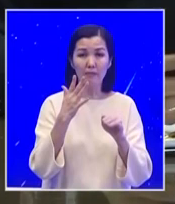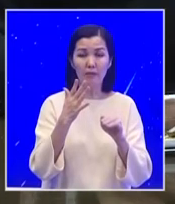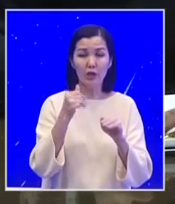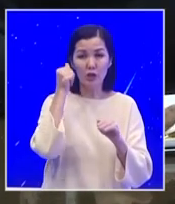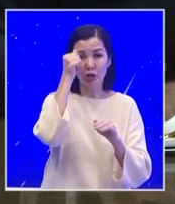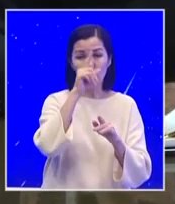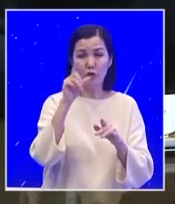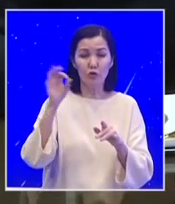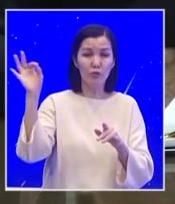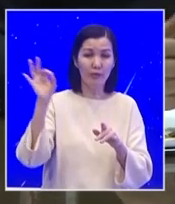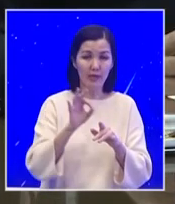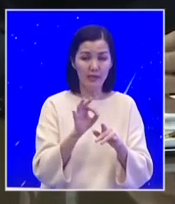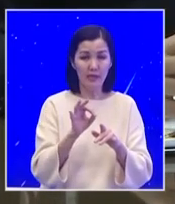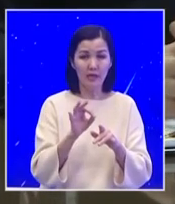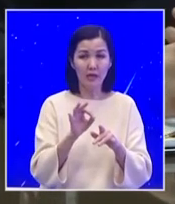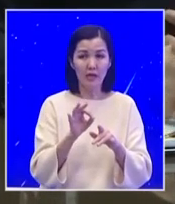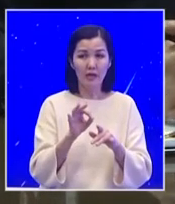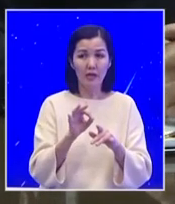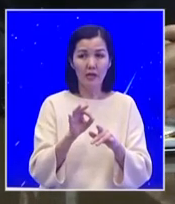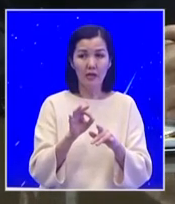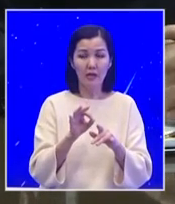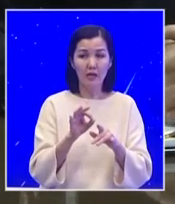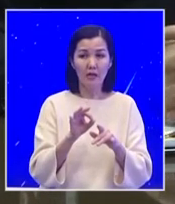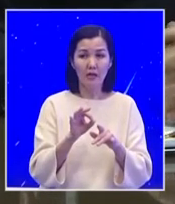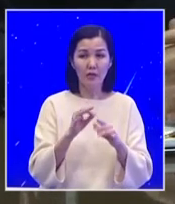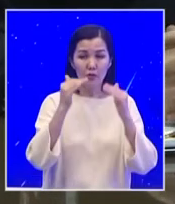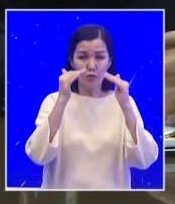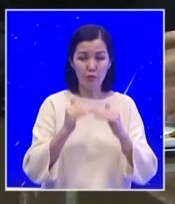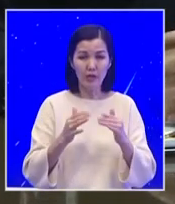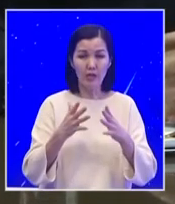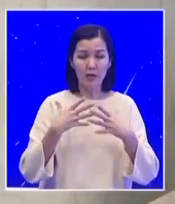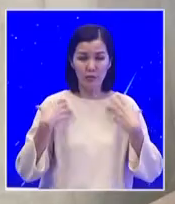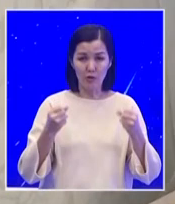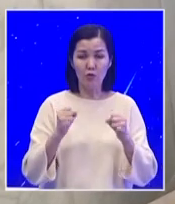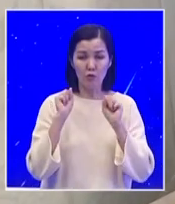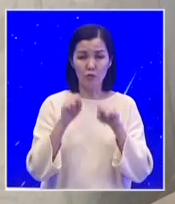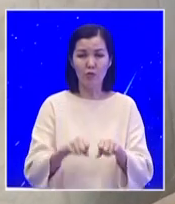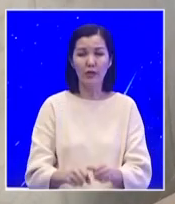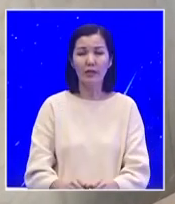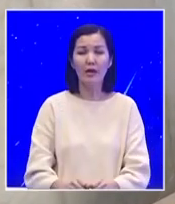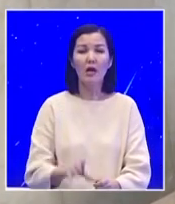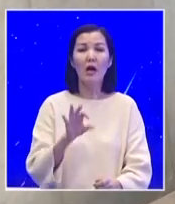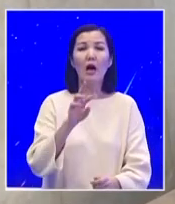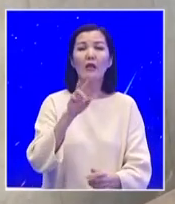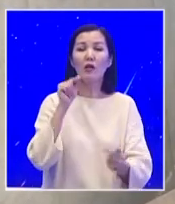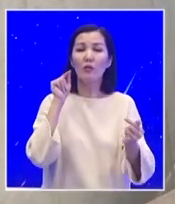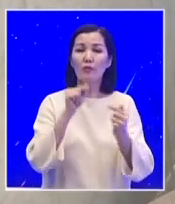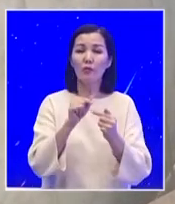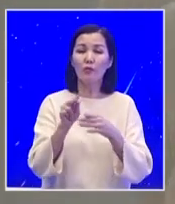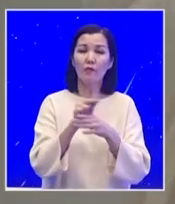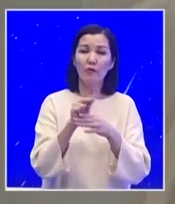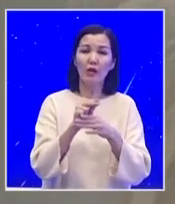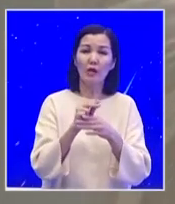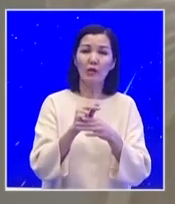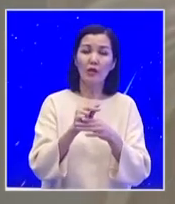5 жыл өмір сүру көрсеткішін арттырып отыр. Онкологиямен күрөсте озық технология көмек